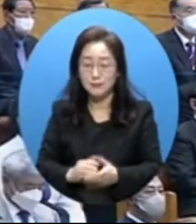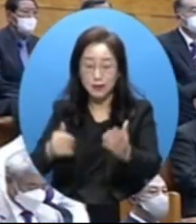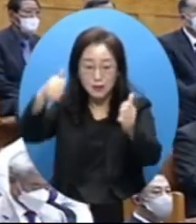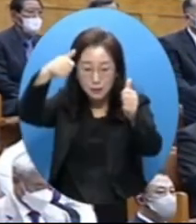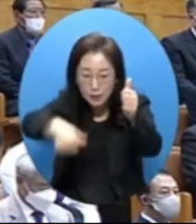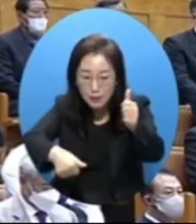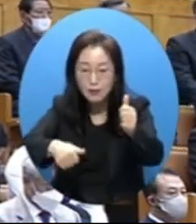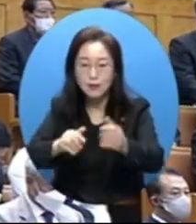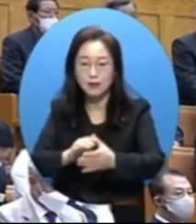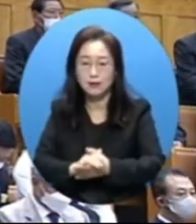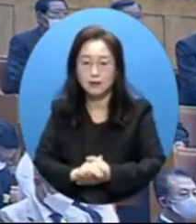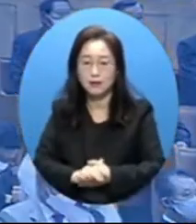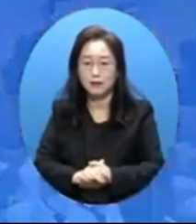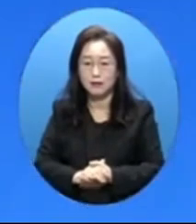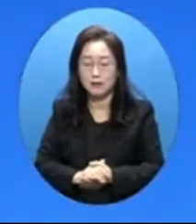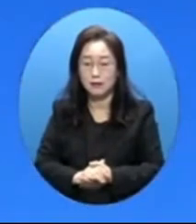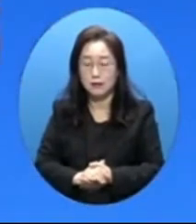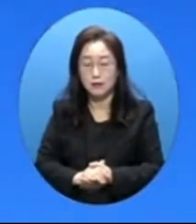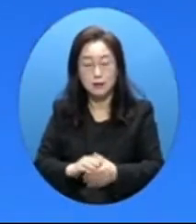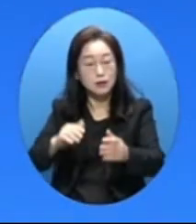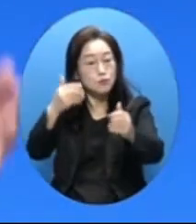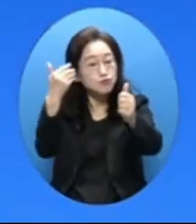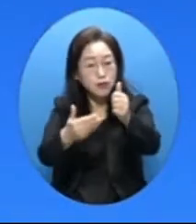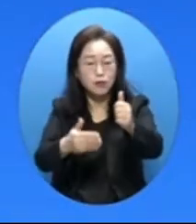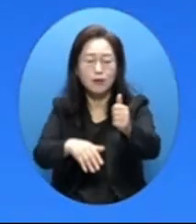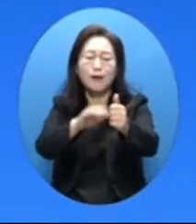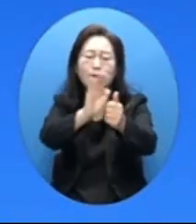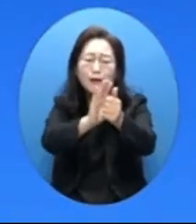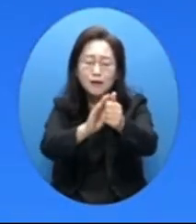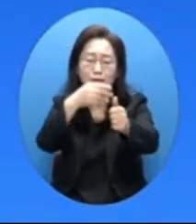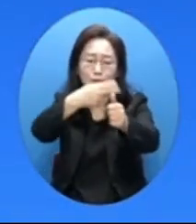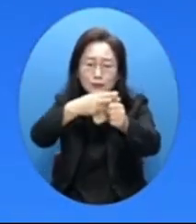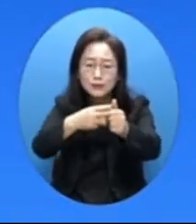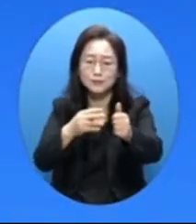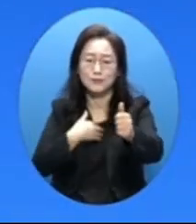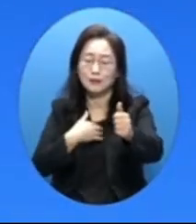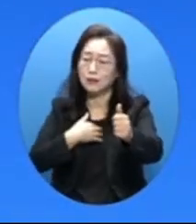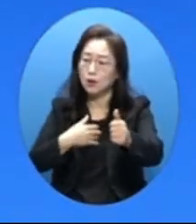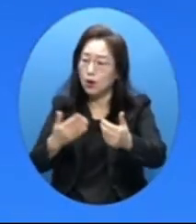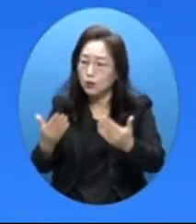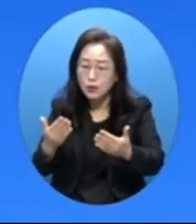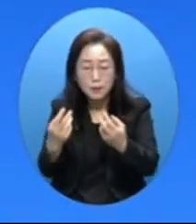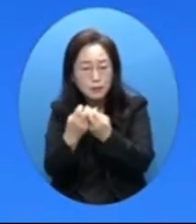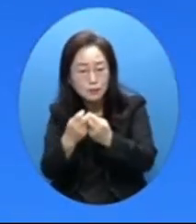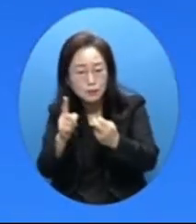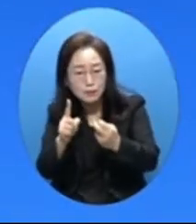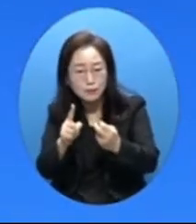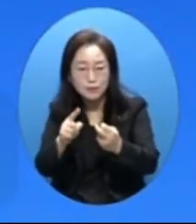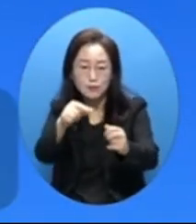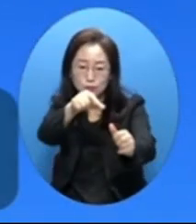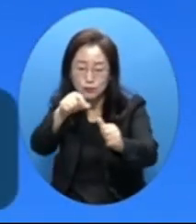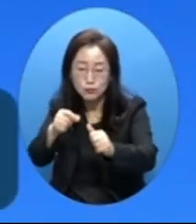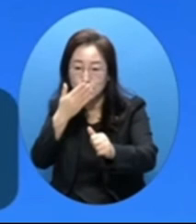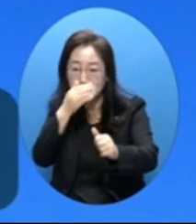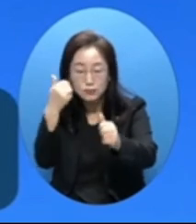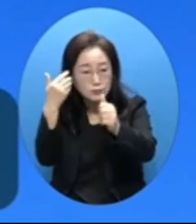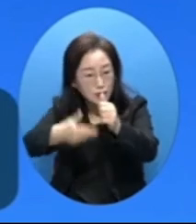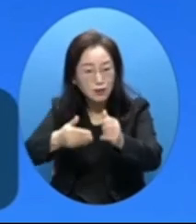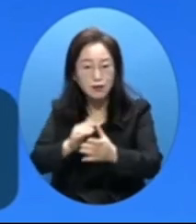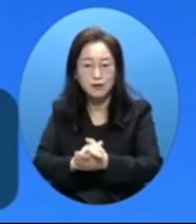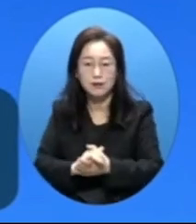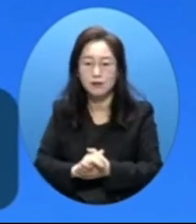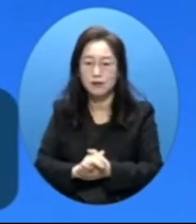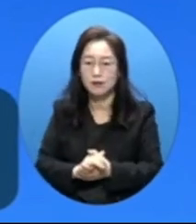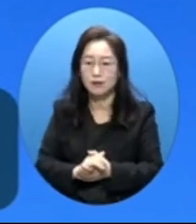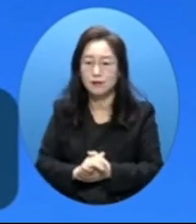엎드렸습니다 그리고 질문합니다 선생들이여 내가 어떻게 하여야 구원을 받으니까